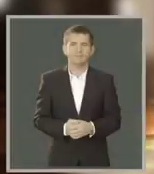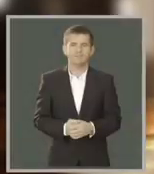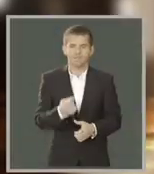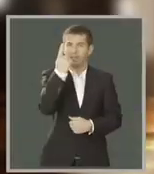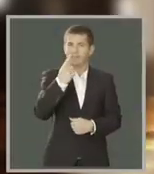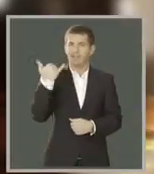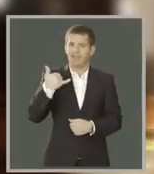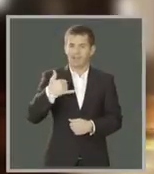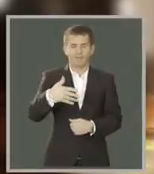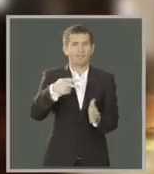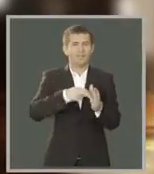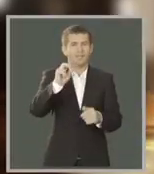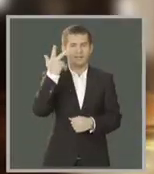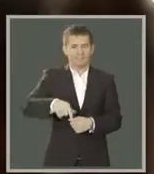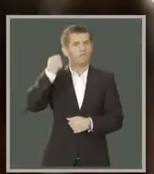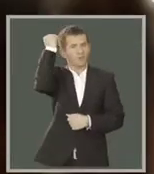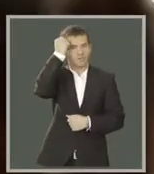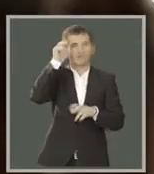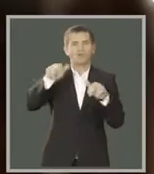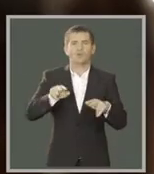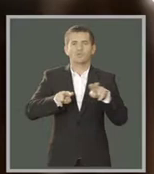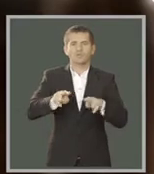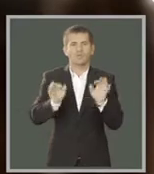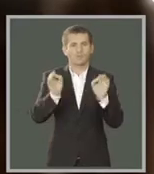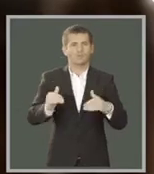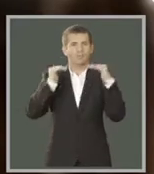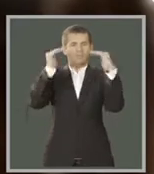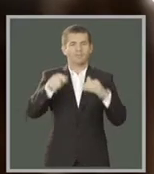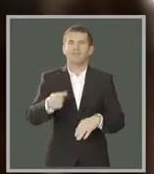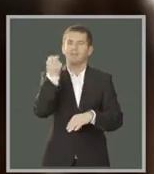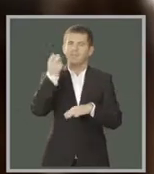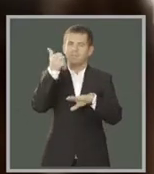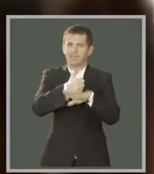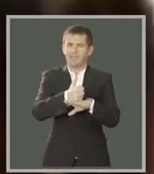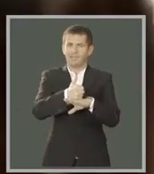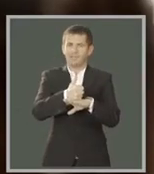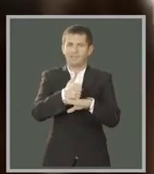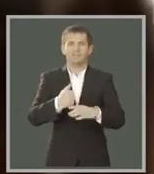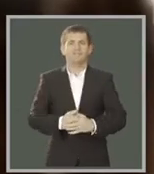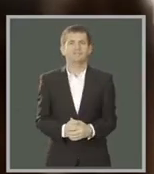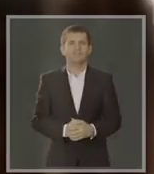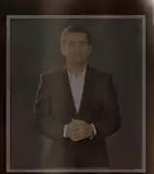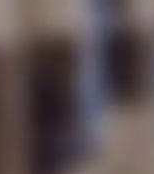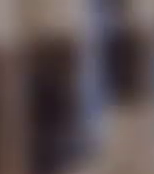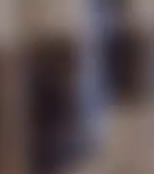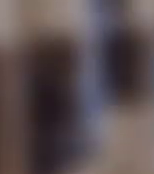Nga 1 janari në Kosovë, do të funksionoj Gjykata Supreme Meselinë në Prishtinë, e cila ndër të tjera, ka